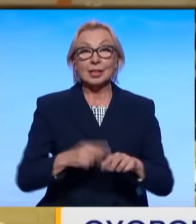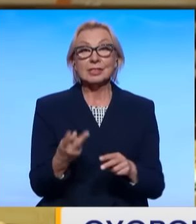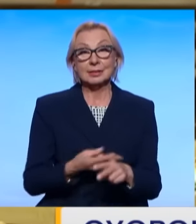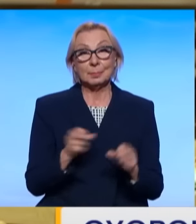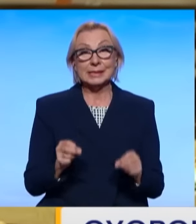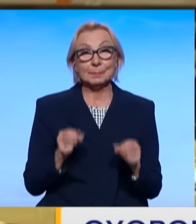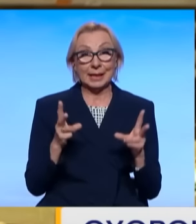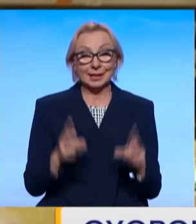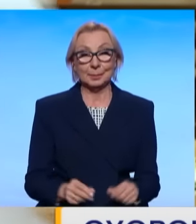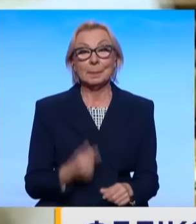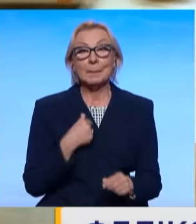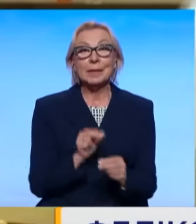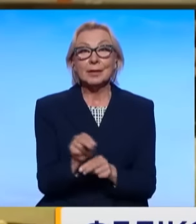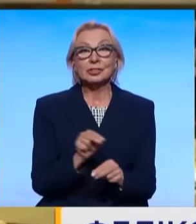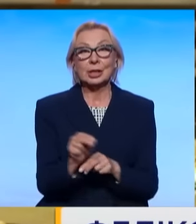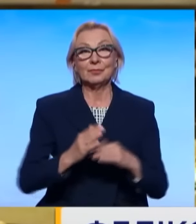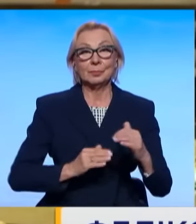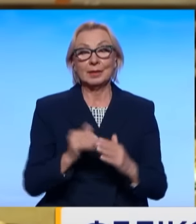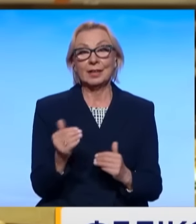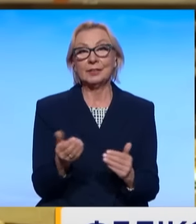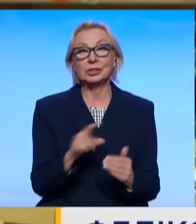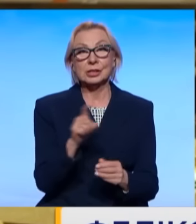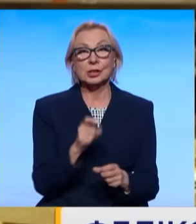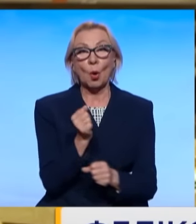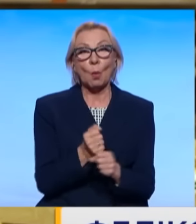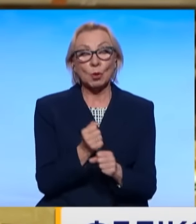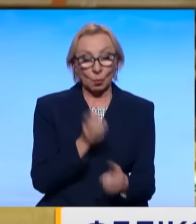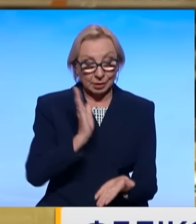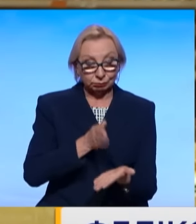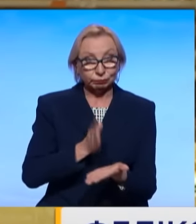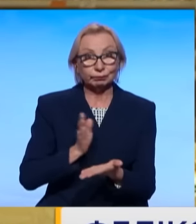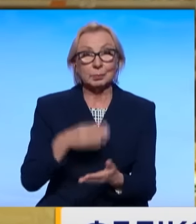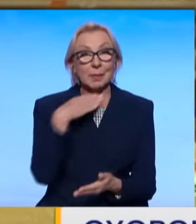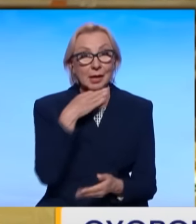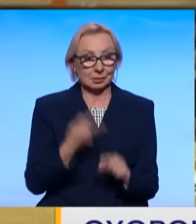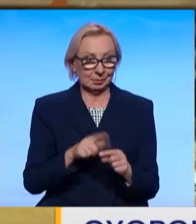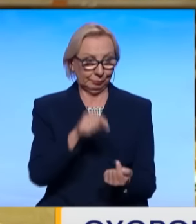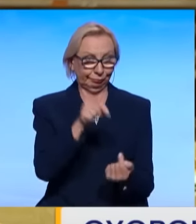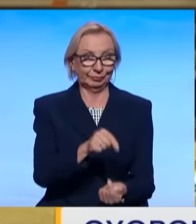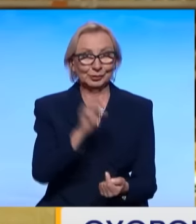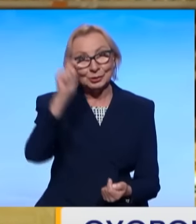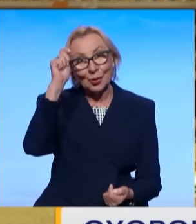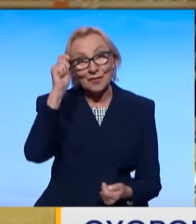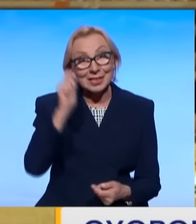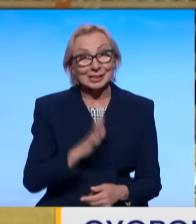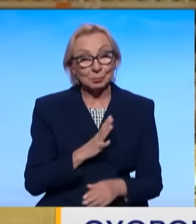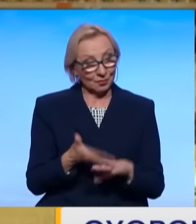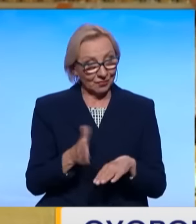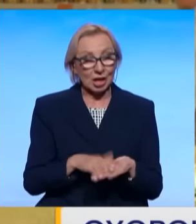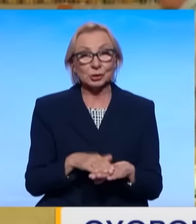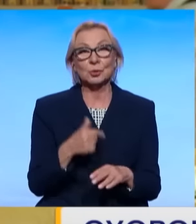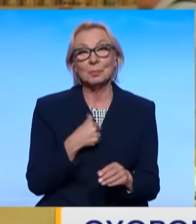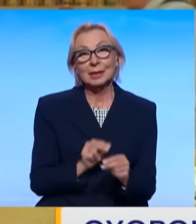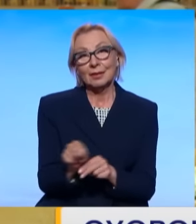ми перенавчаємо на такі спеціальності, як і фахівчині з обробки м'яса. Це суто чоловіча була у нас професія, бо там важко.